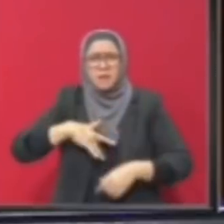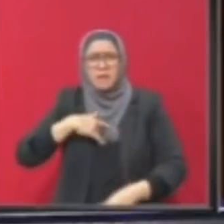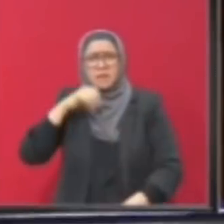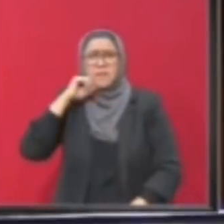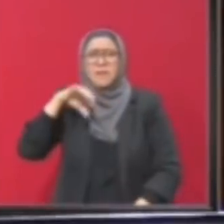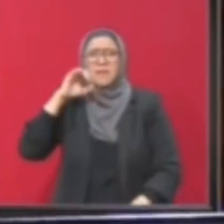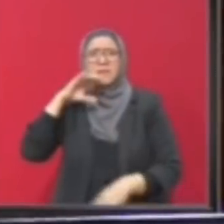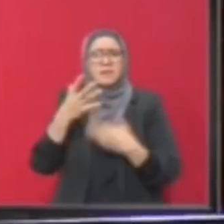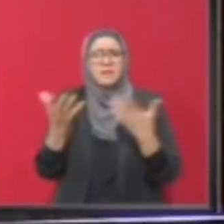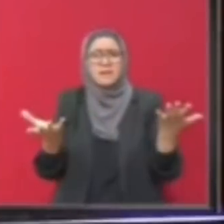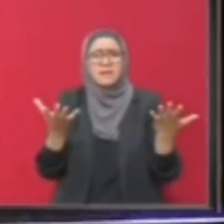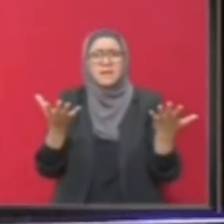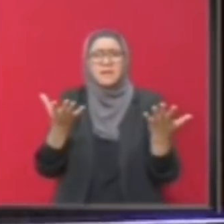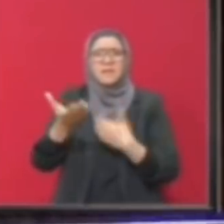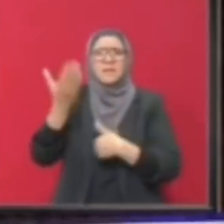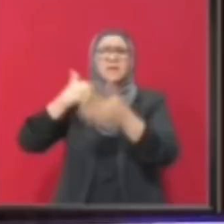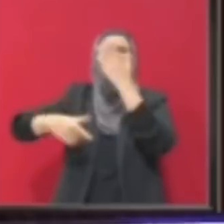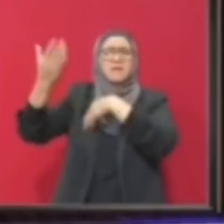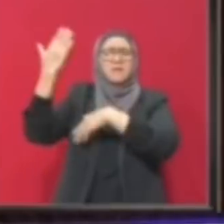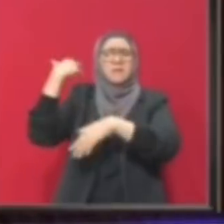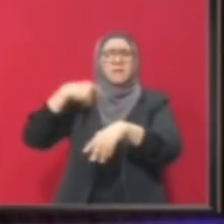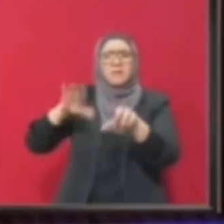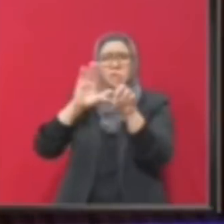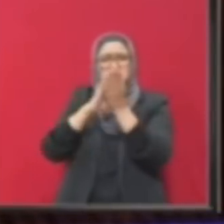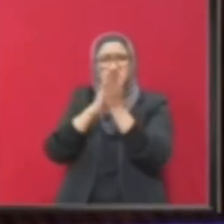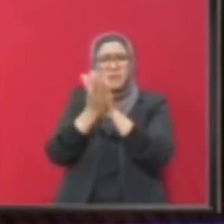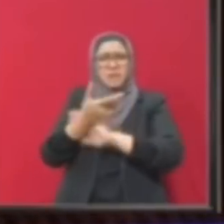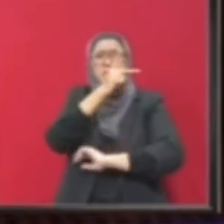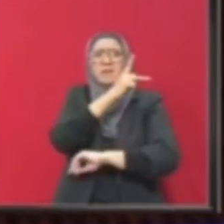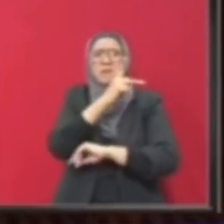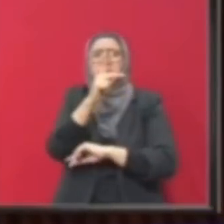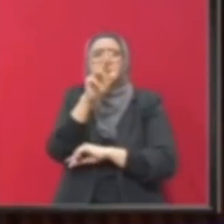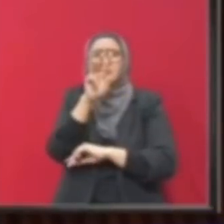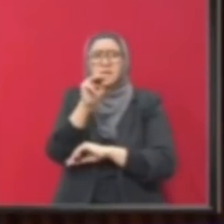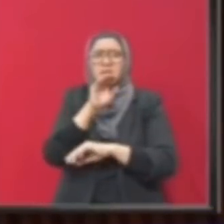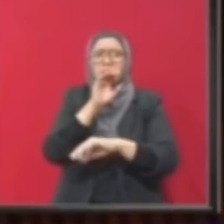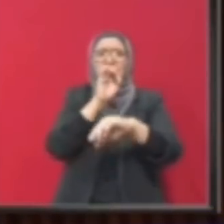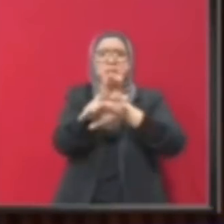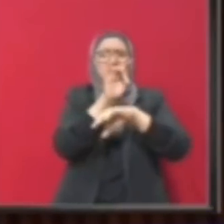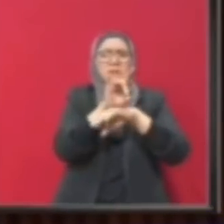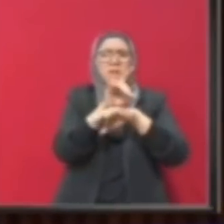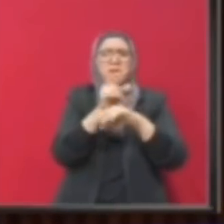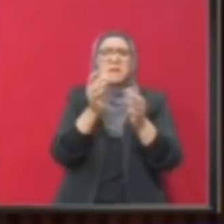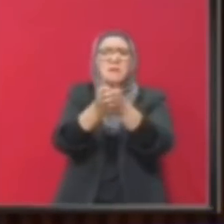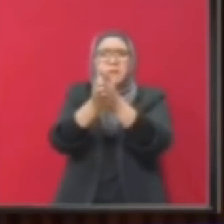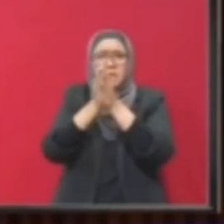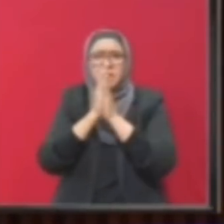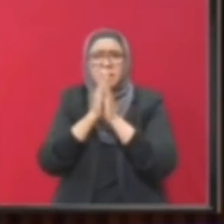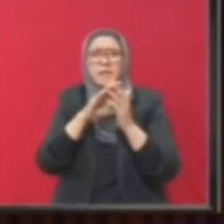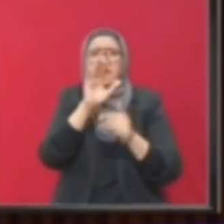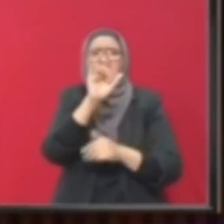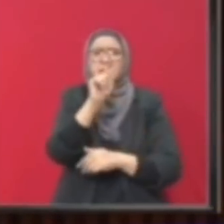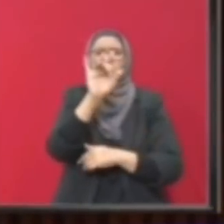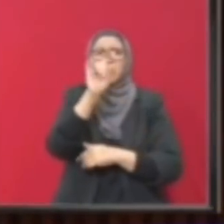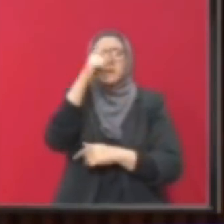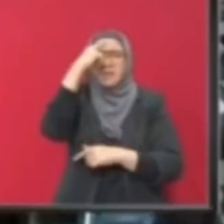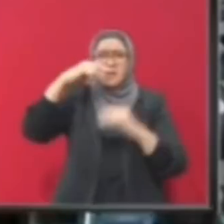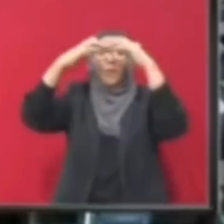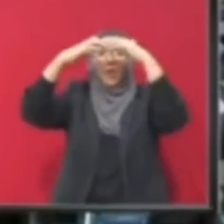Berhormat sebagai ketua menteri waktu itu kerana meminta dan menasihati TYT untuk membubarkan Dewan Undangan Negeri? Terima